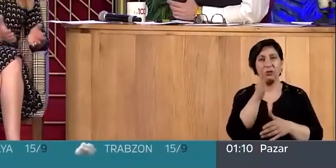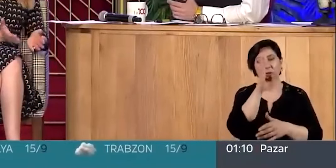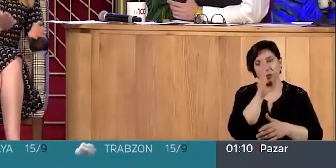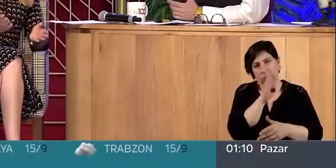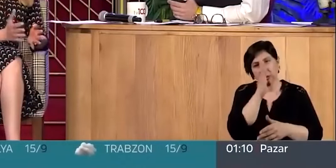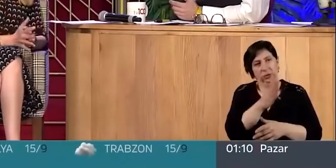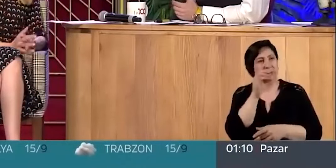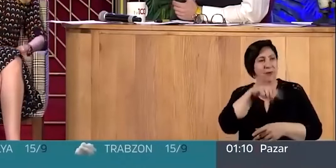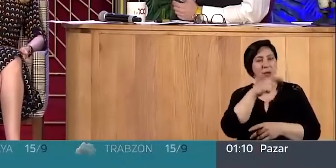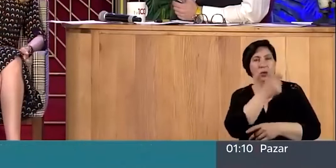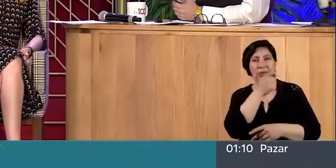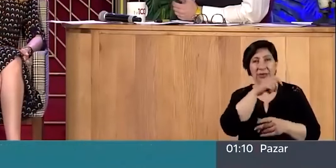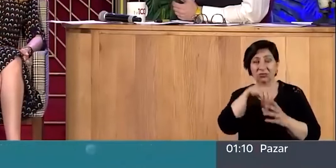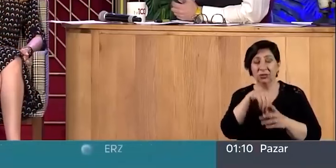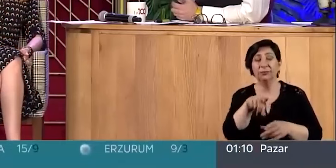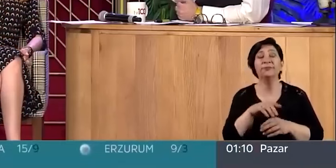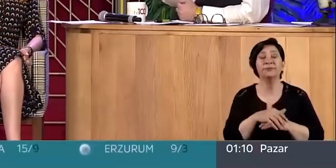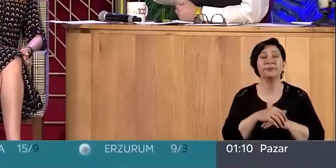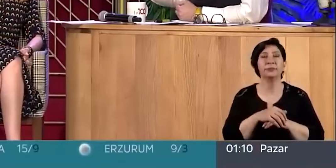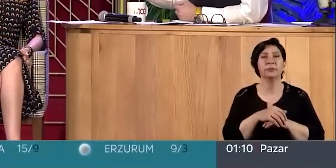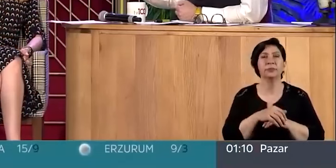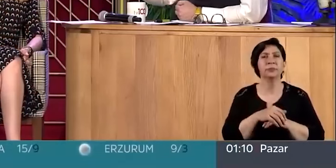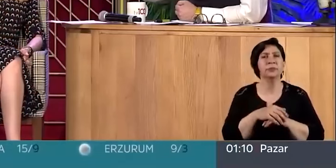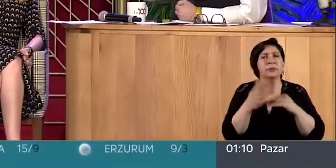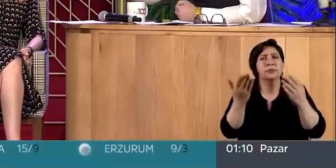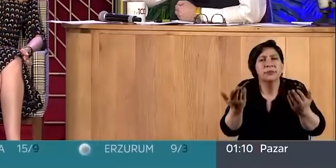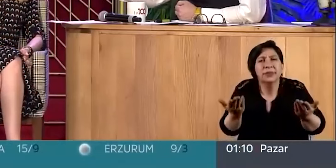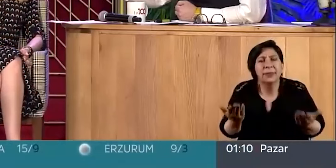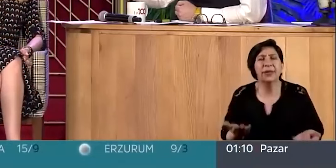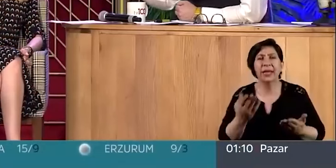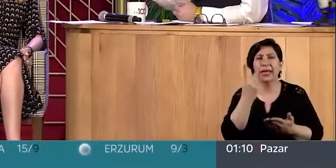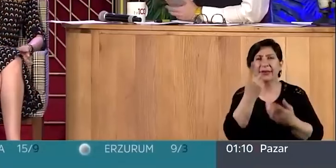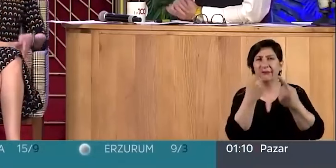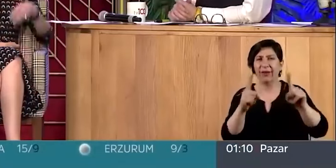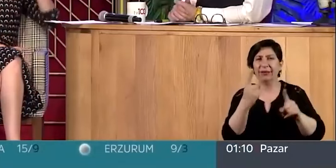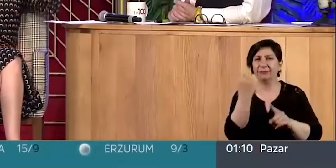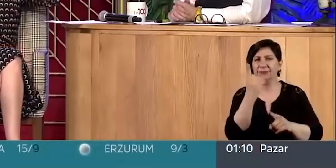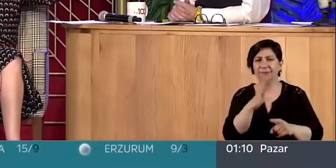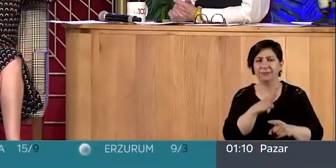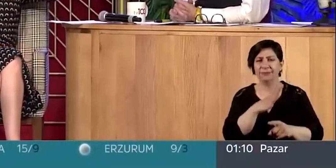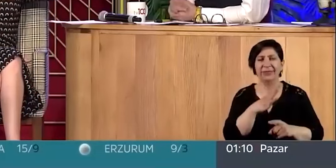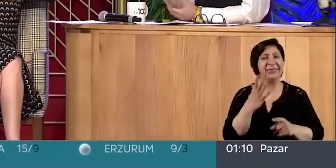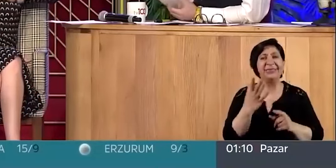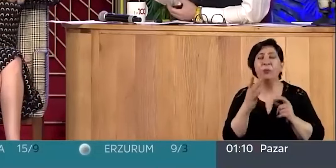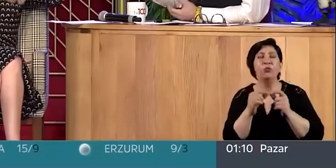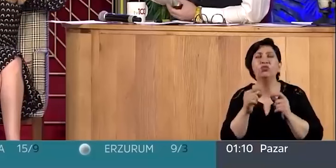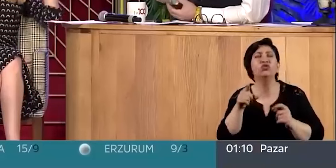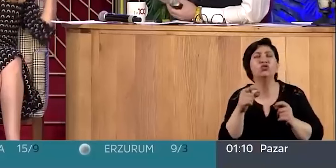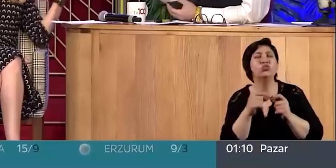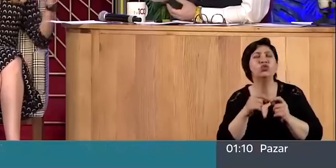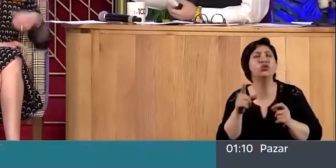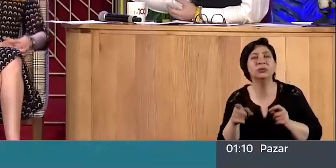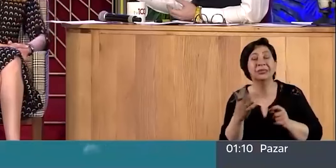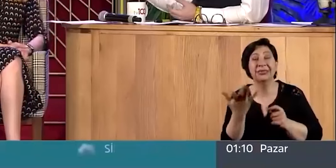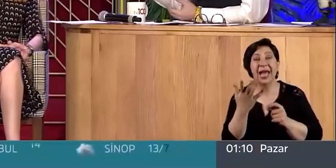ciddi zaten vergisini ödediğin bir şey. Çıktı. Peki. Tabii ki bizim iki farklı şey var. Bir ne burcusun diye sorduğumuz